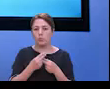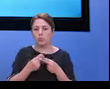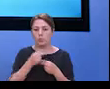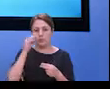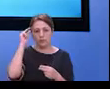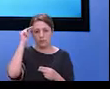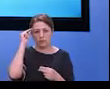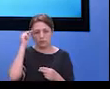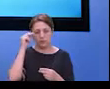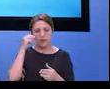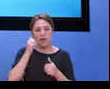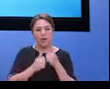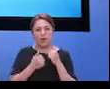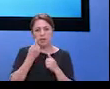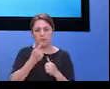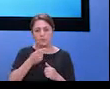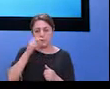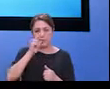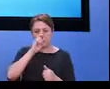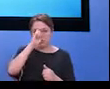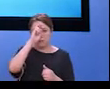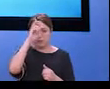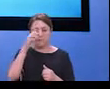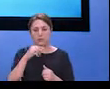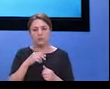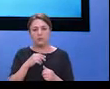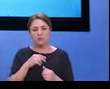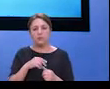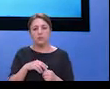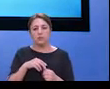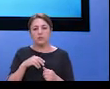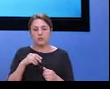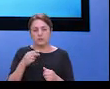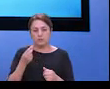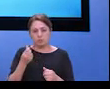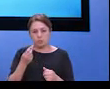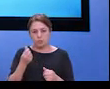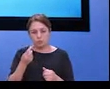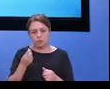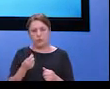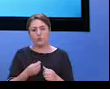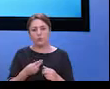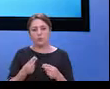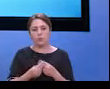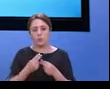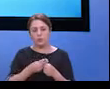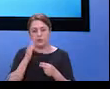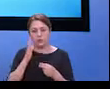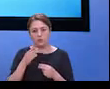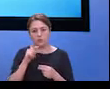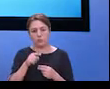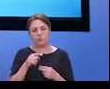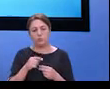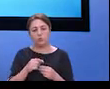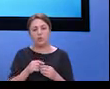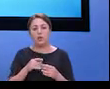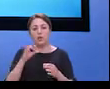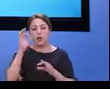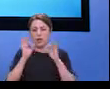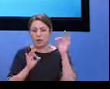tomonidan chiqarilgan tangalarni, ya'ni pul birligini hajmi, uning